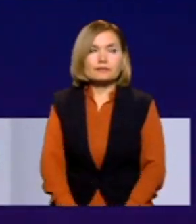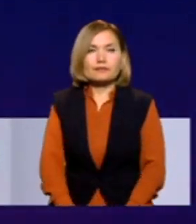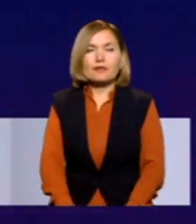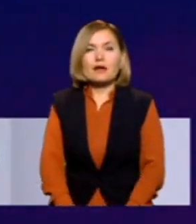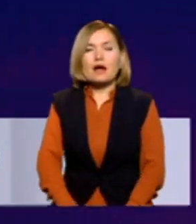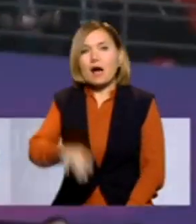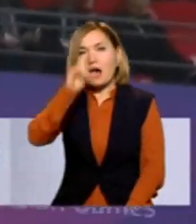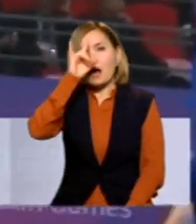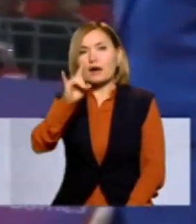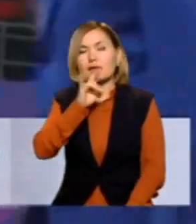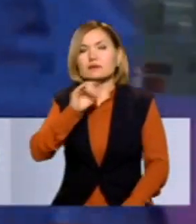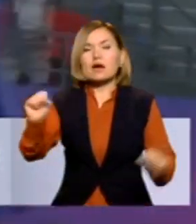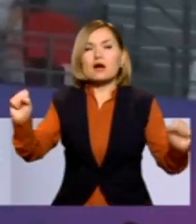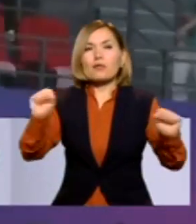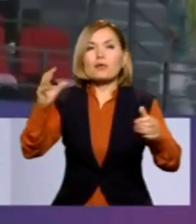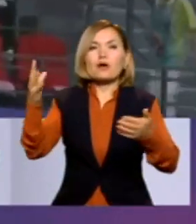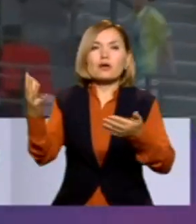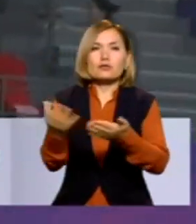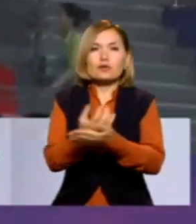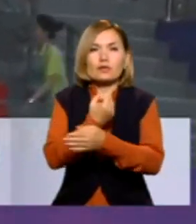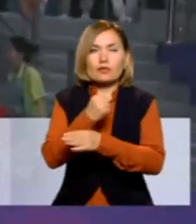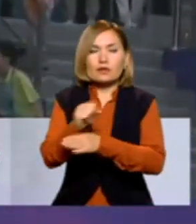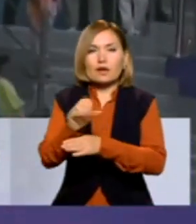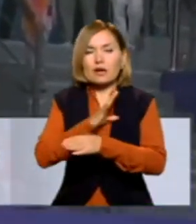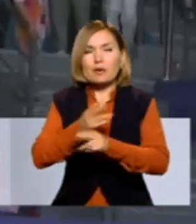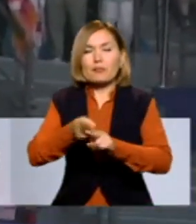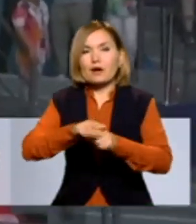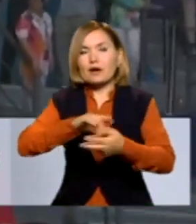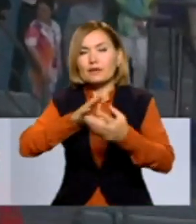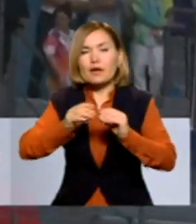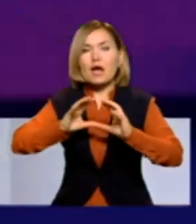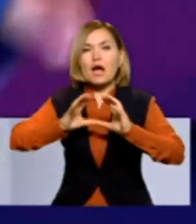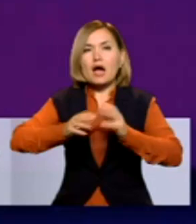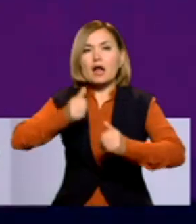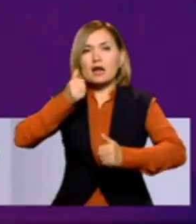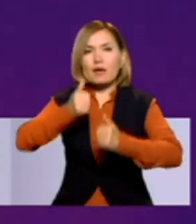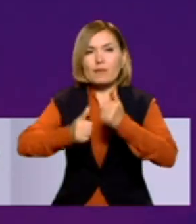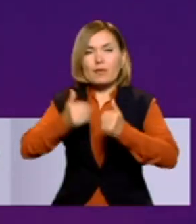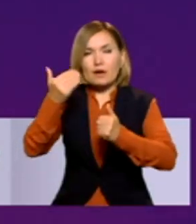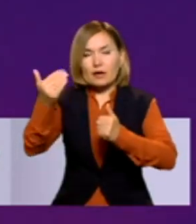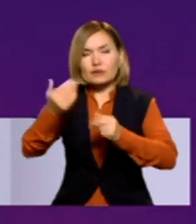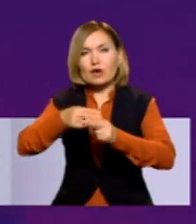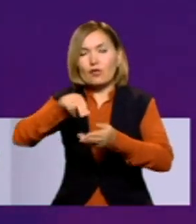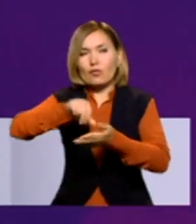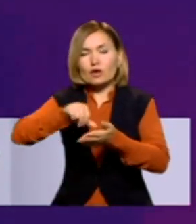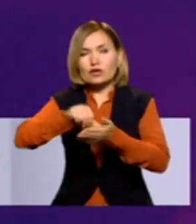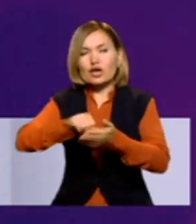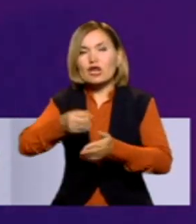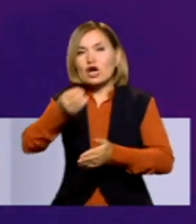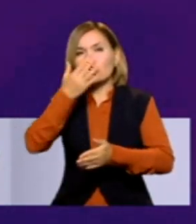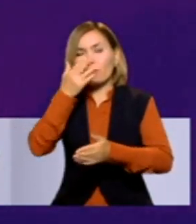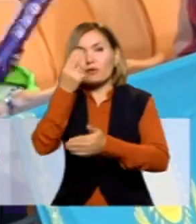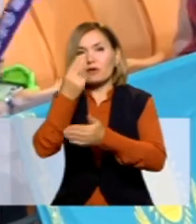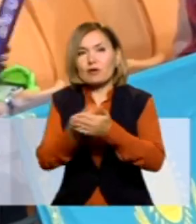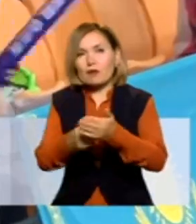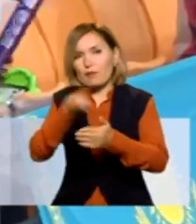Шархан Нұрлыхан ширек финалда сенсация жасады. Олимпиадары әлем чемпионы Жапон Арын Вольфтан басым